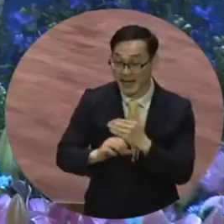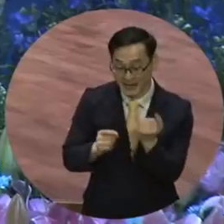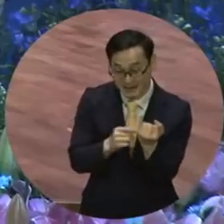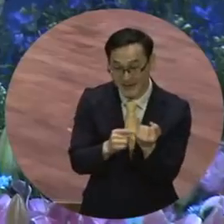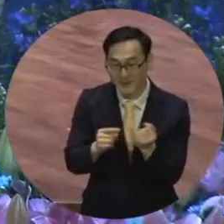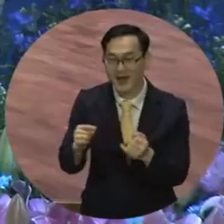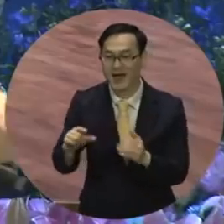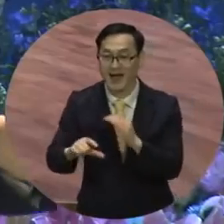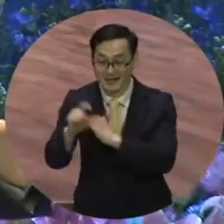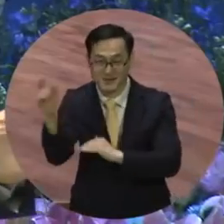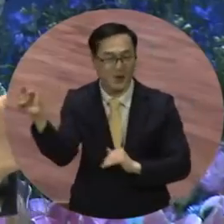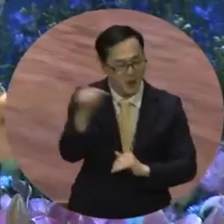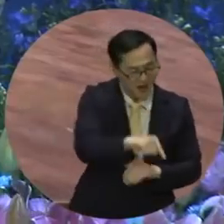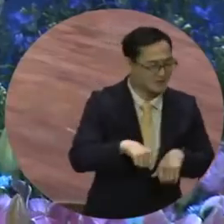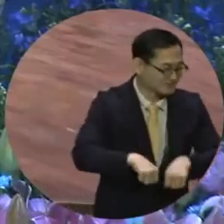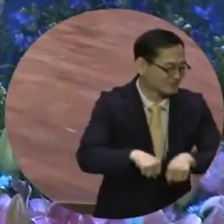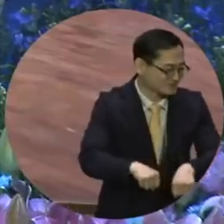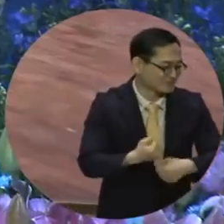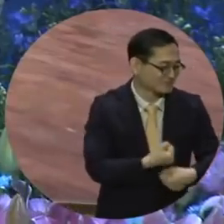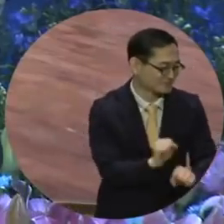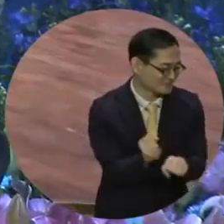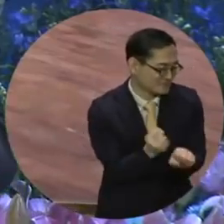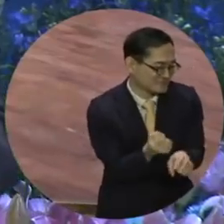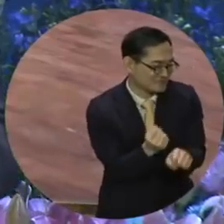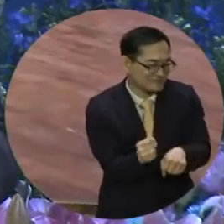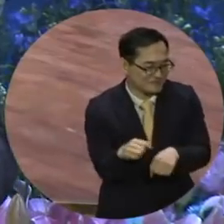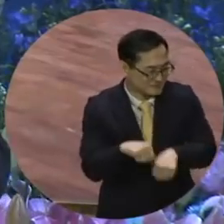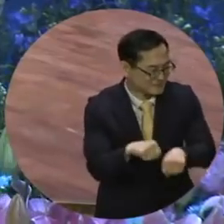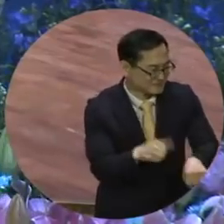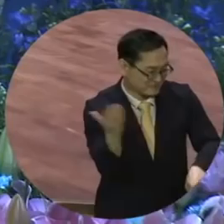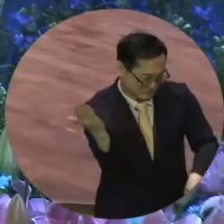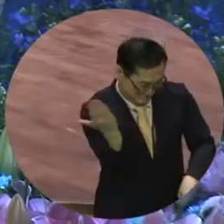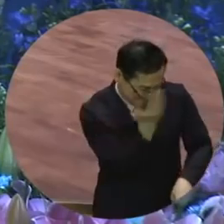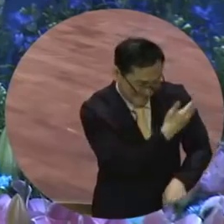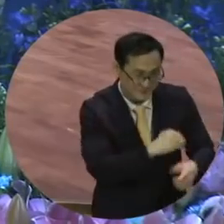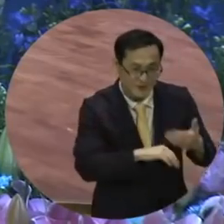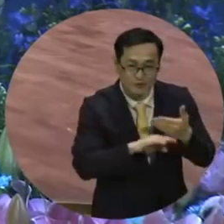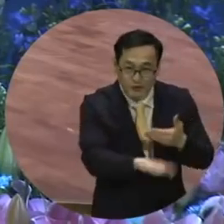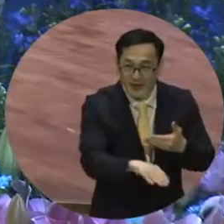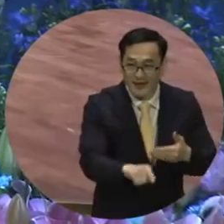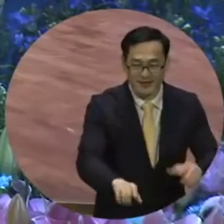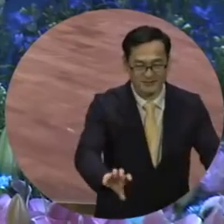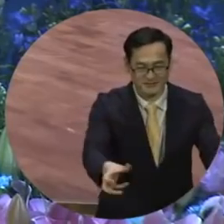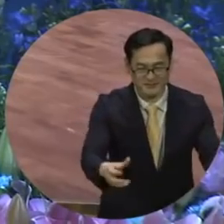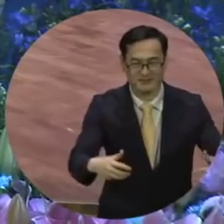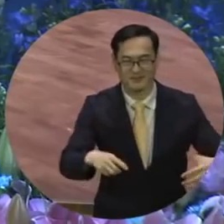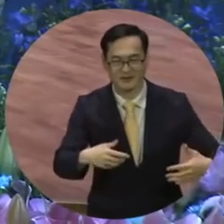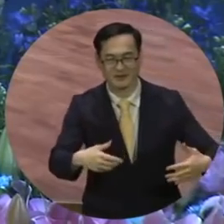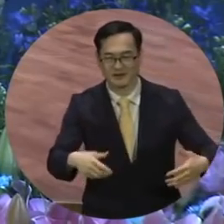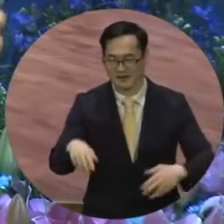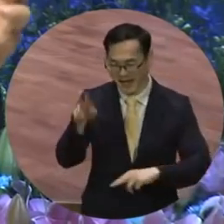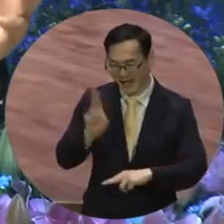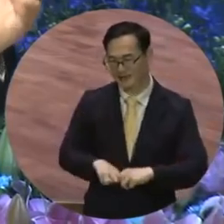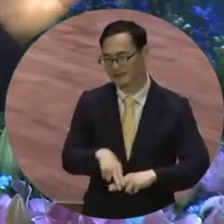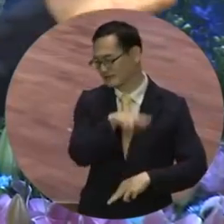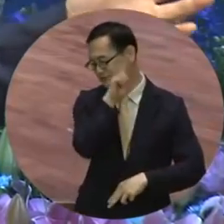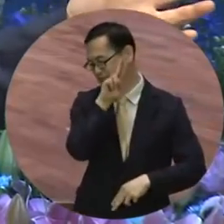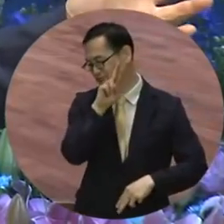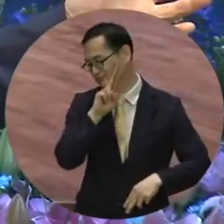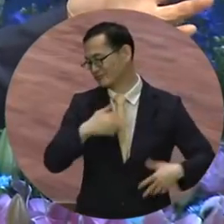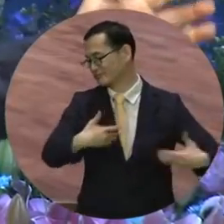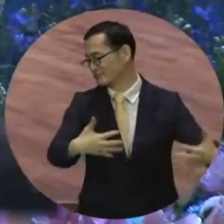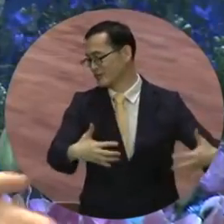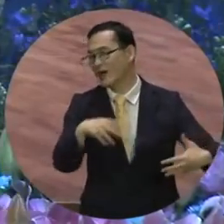딱 옵니다. 와가지고 청소 촥 해놓고, 그 좋은 시설에 오디오 촥 들어가지고 탁